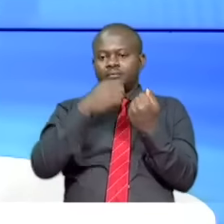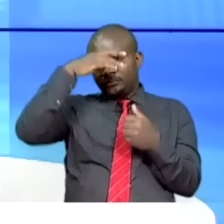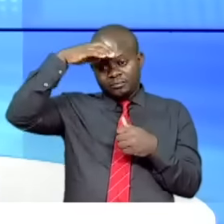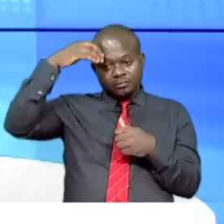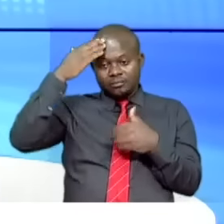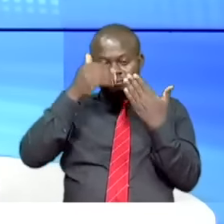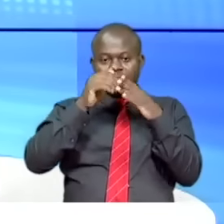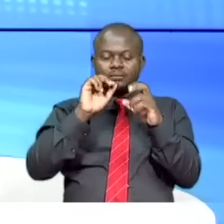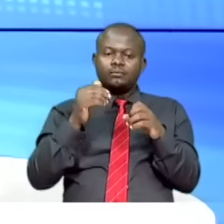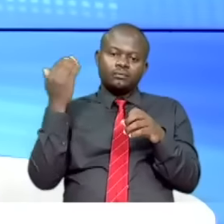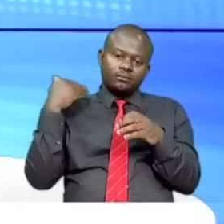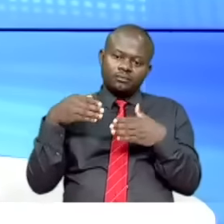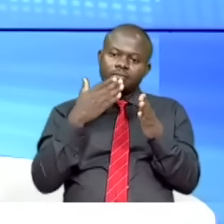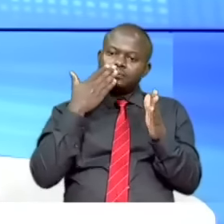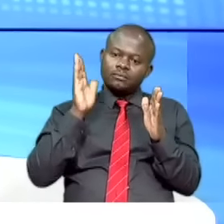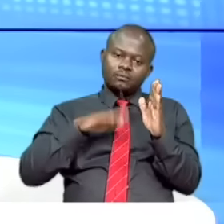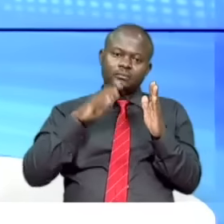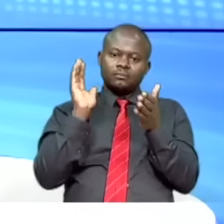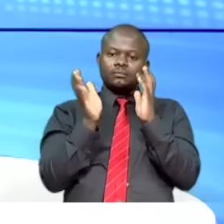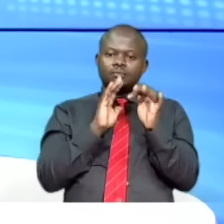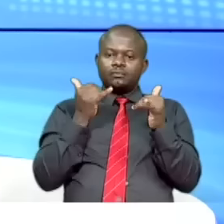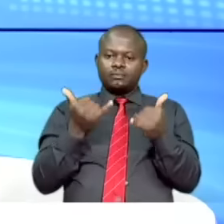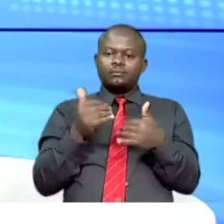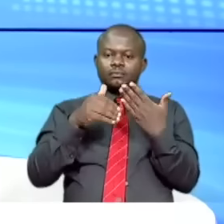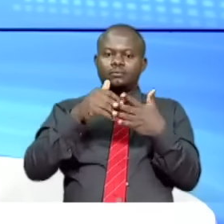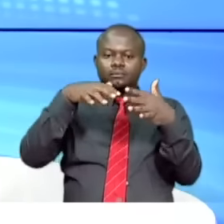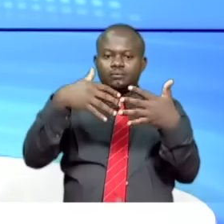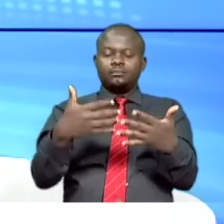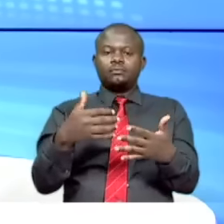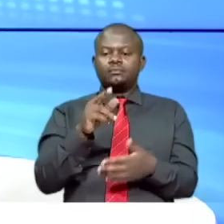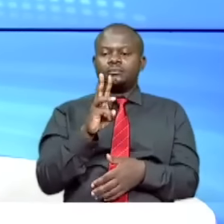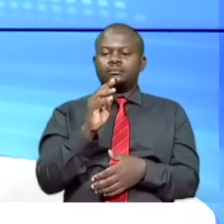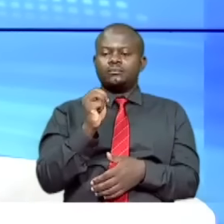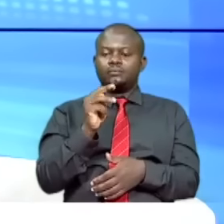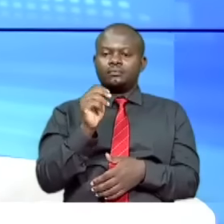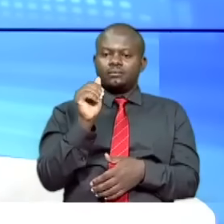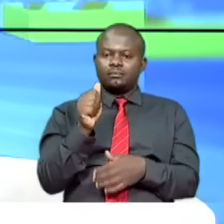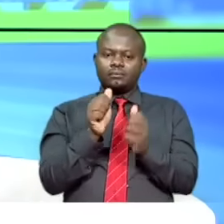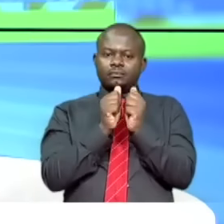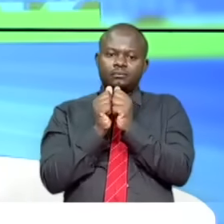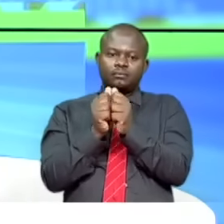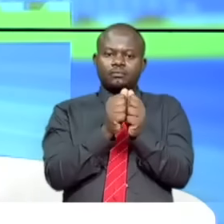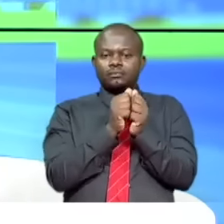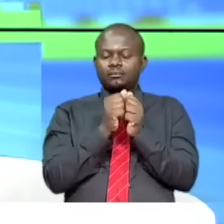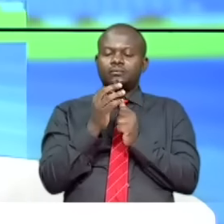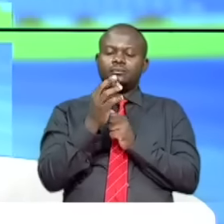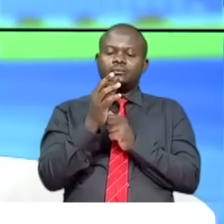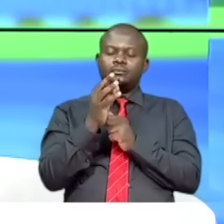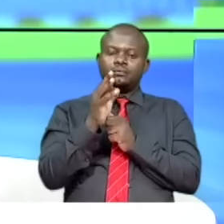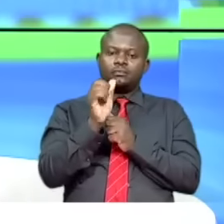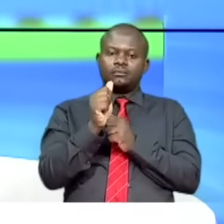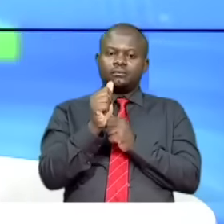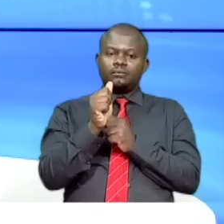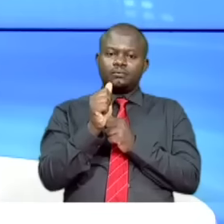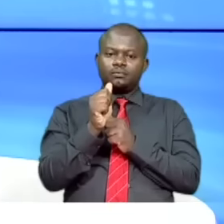ko wari mubi ugeranyije nuko ubu umeze mugenzi wacu Imana Emmanuel ari kumwe na Farajinit mugenzi